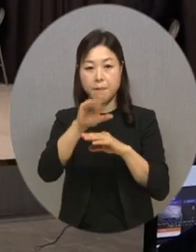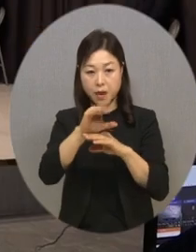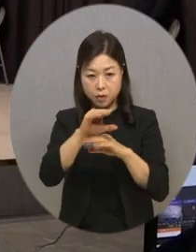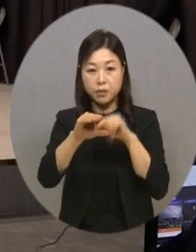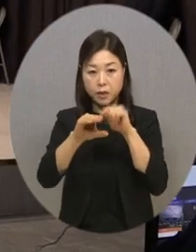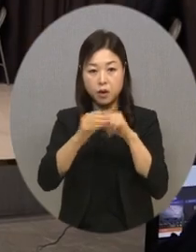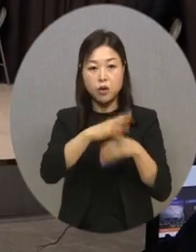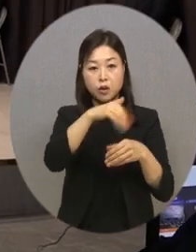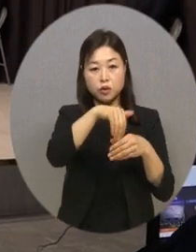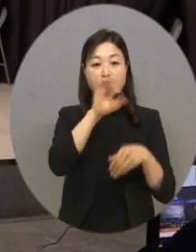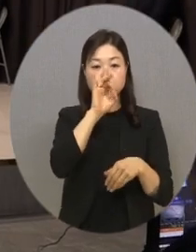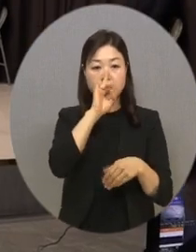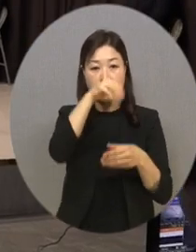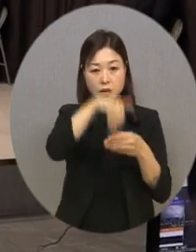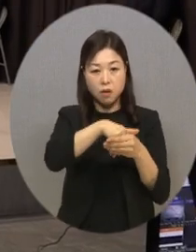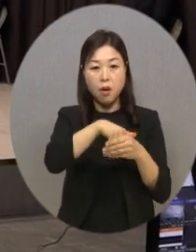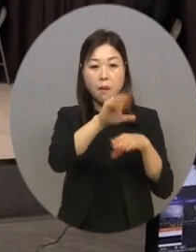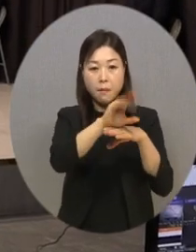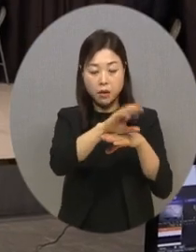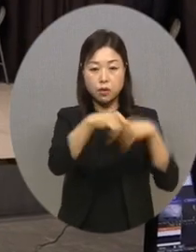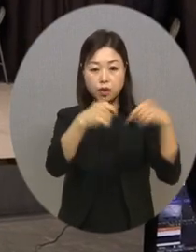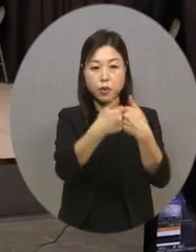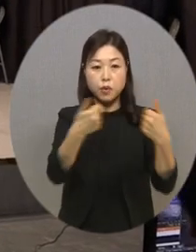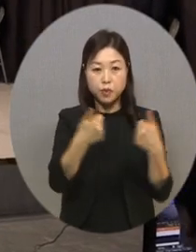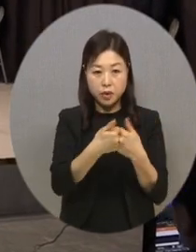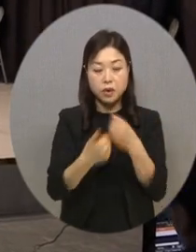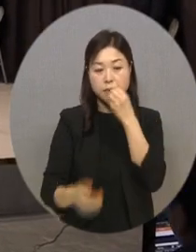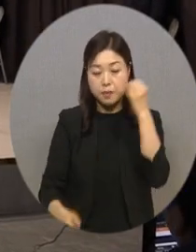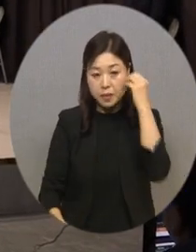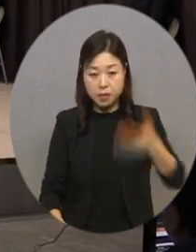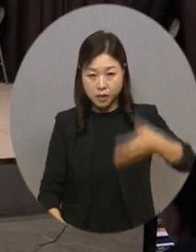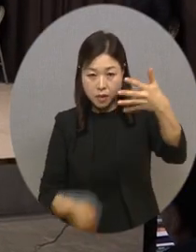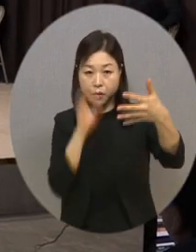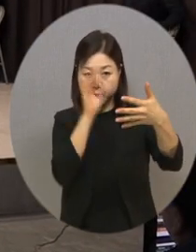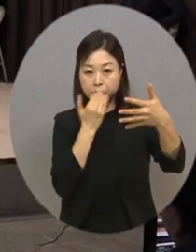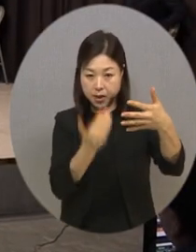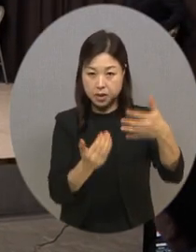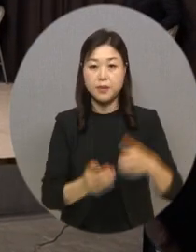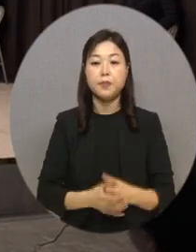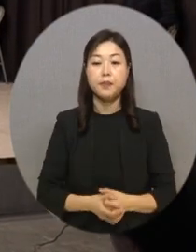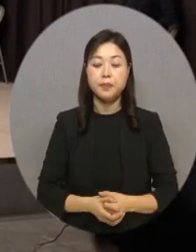중앙선거방송토론위원회 공식 누리집에서 다시 보실 수 있습니다.